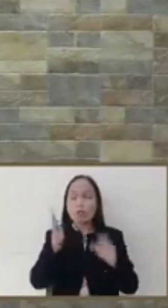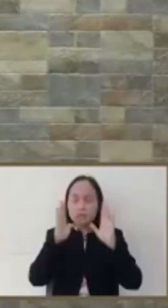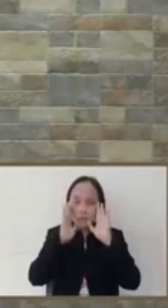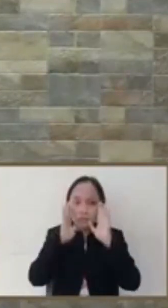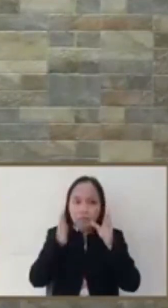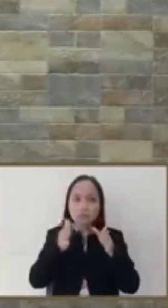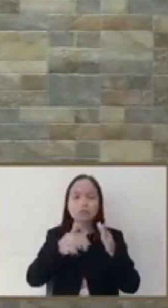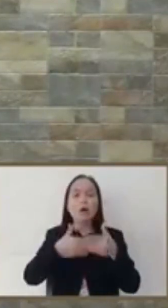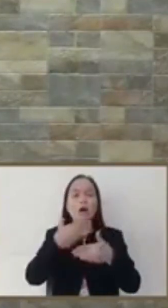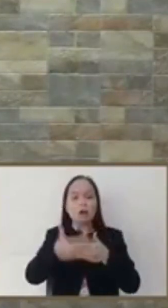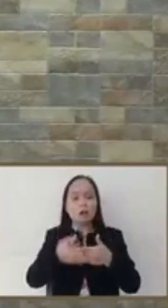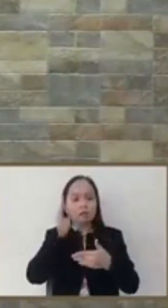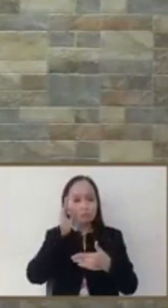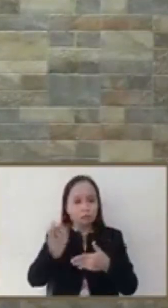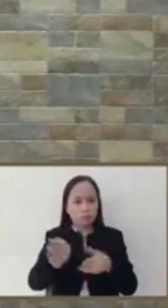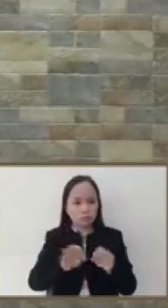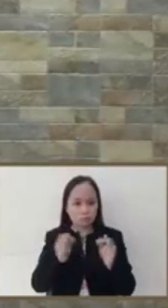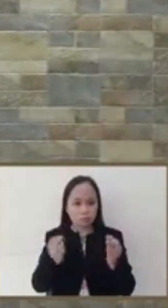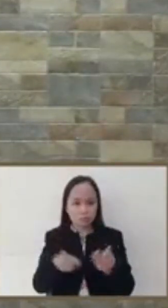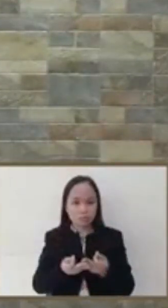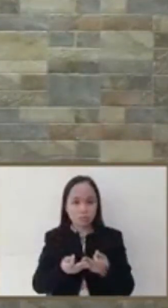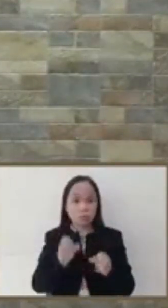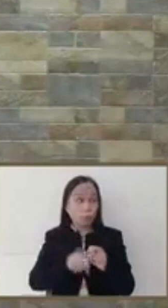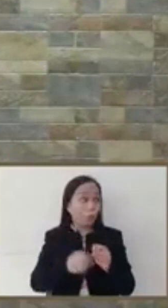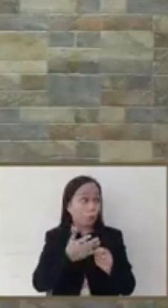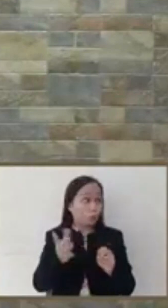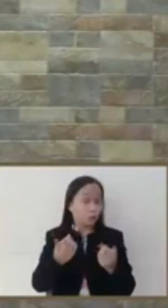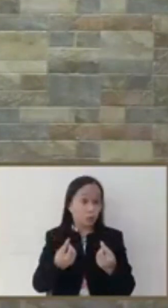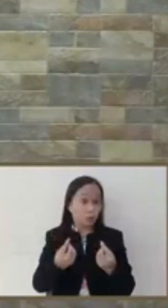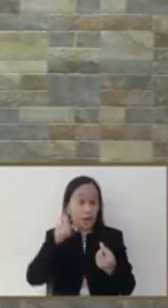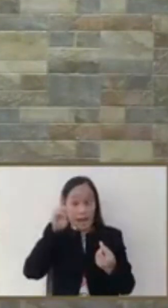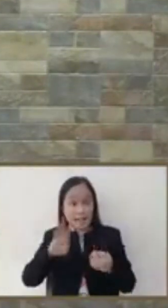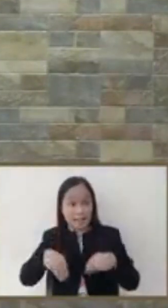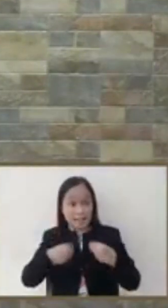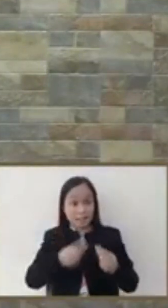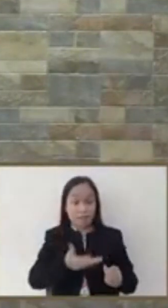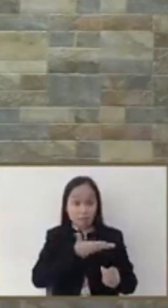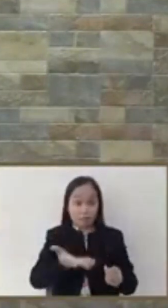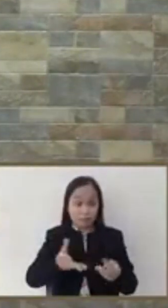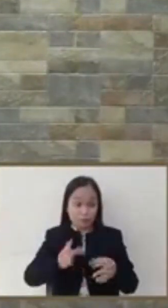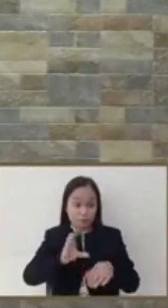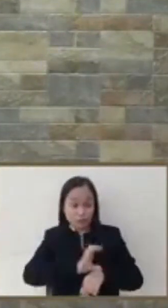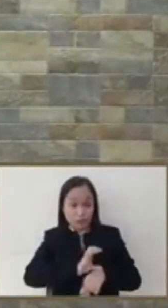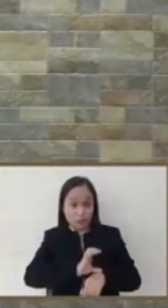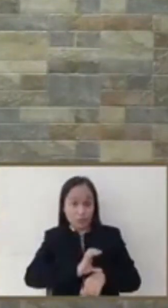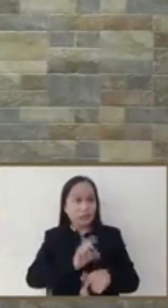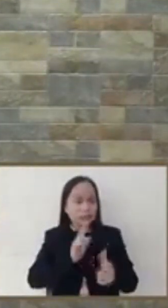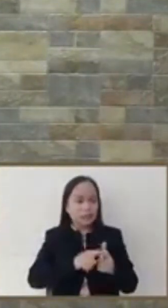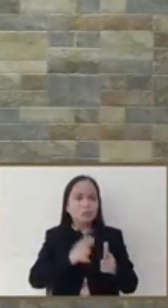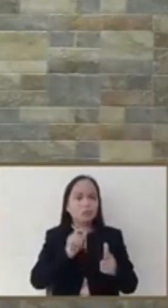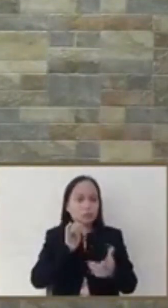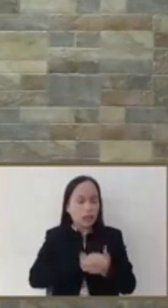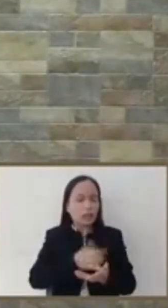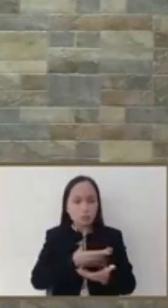pamilya. Ito ang gagawin mo kung sakali man pagkatiwalaan ka ng Diyos, ng iglesia, ito ang gagawin mo. You